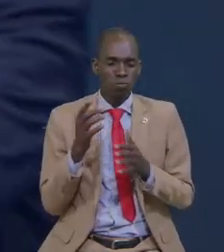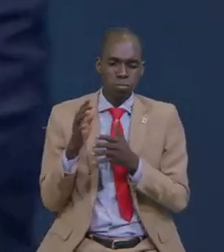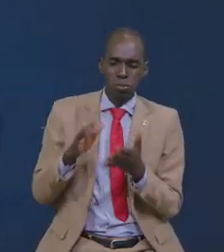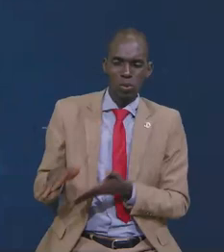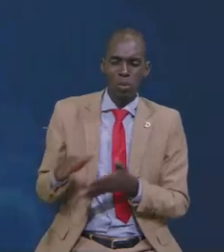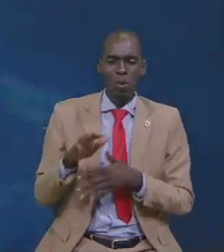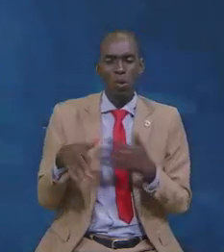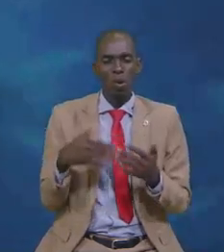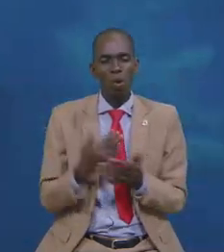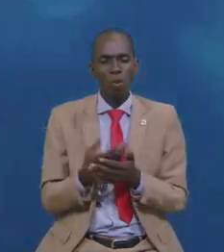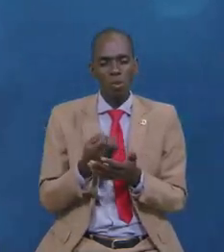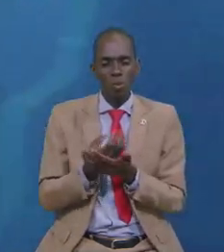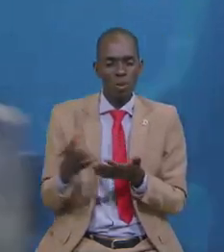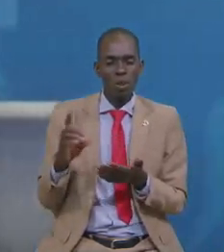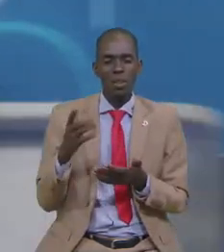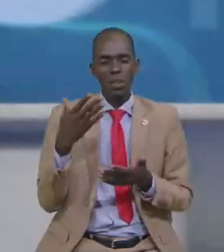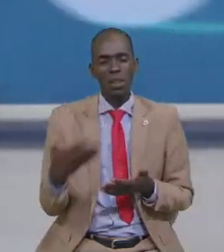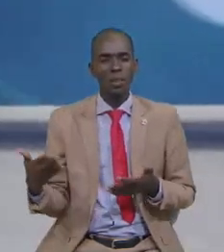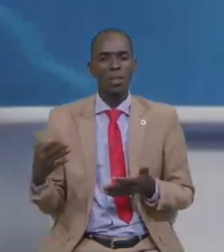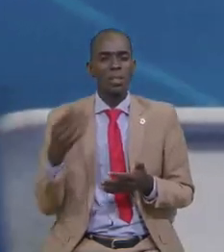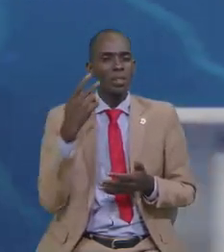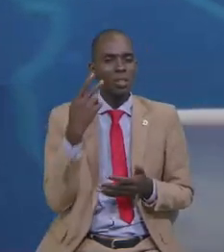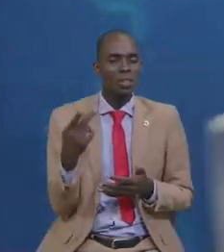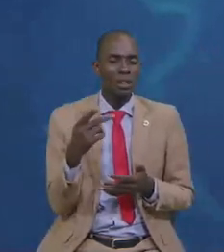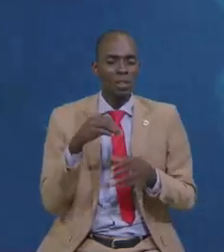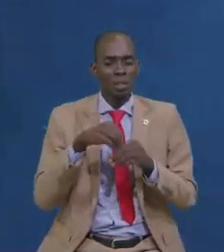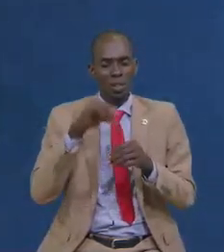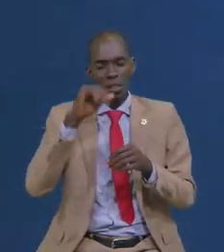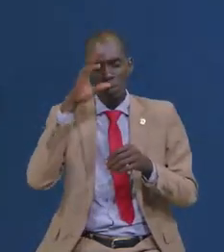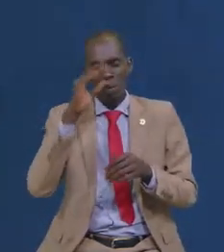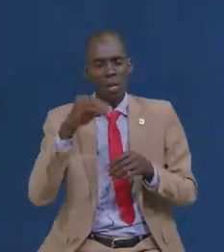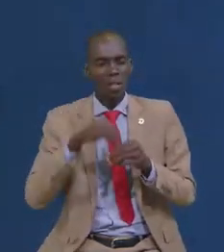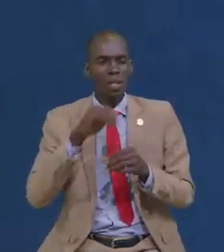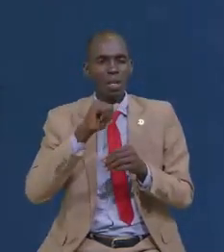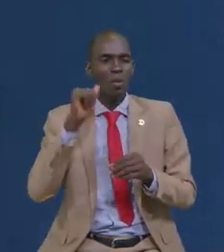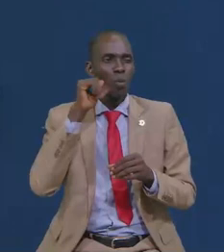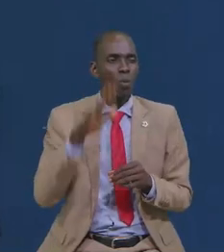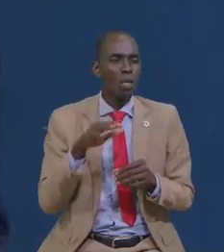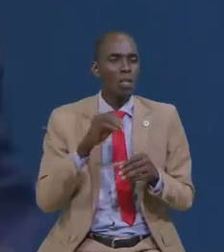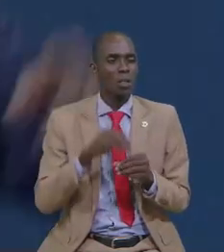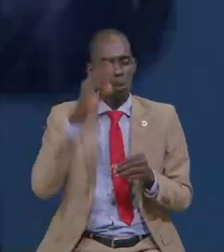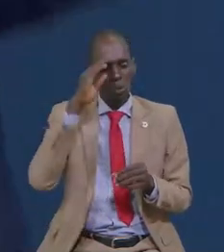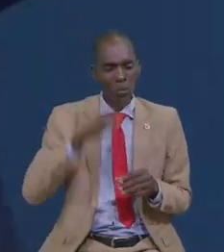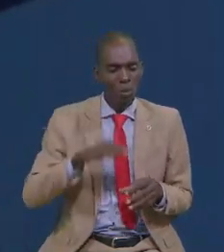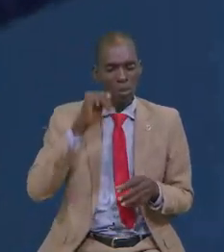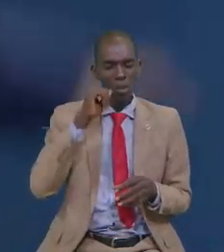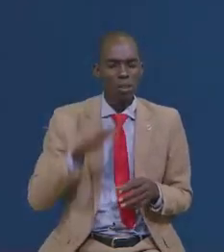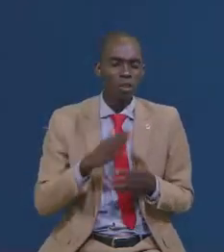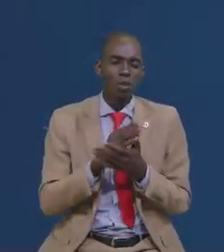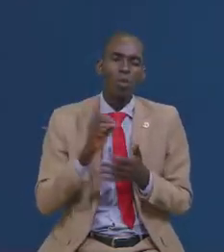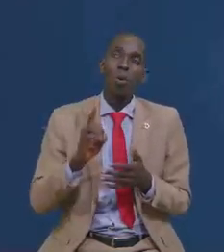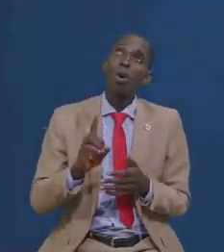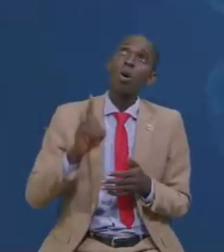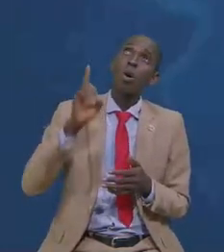qui s'appuient sur le Seigneur Jésus-Christ, un homme, une femme, un garçon, une